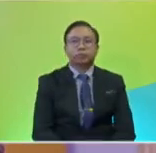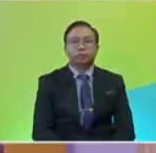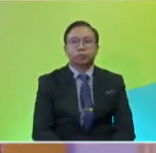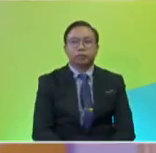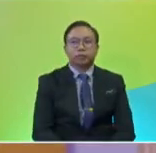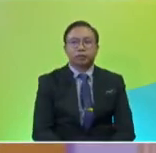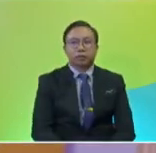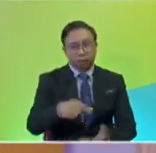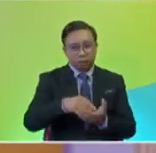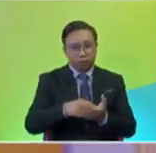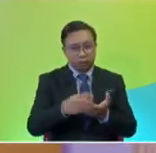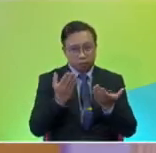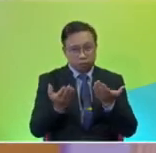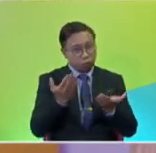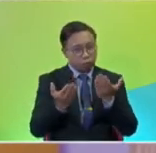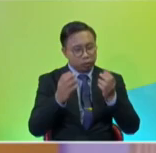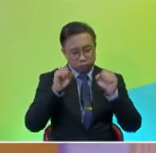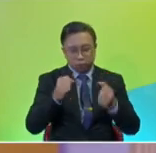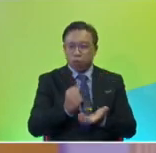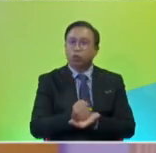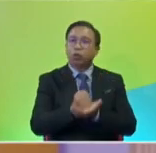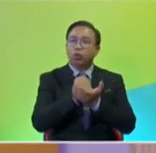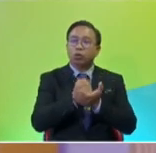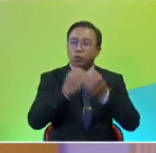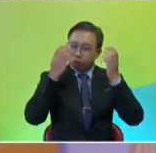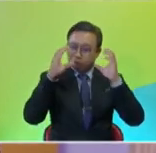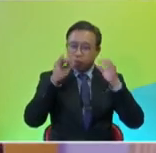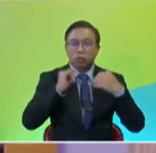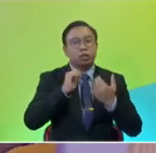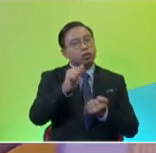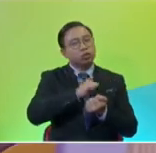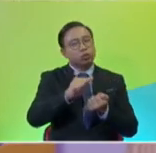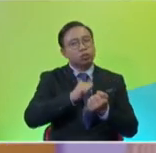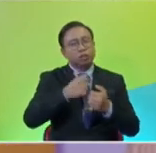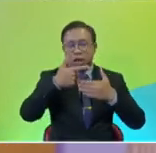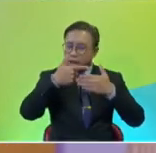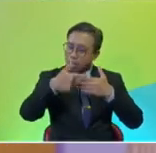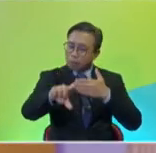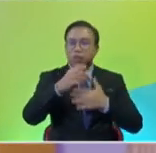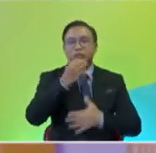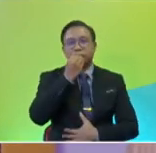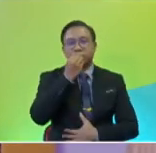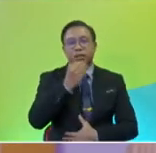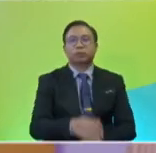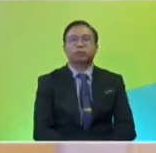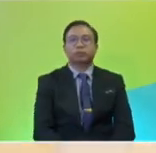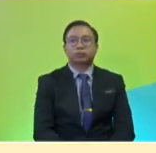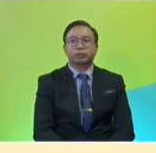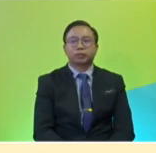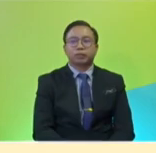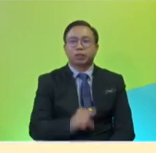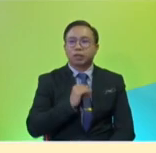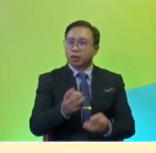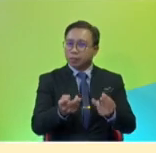Ini mungkin boleh tolong cikgu tadilah. Saya mencuci pinggang mangkuk selepas makan. Bagus, Kuan Shen. Saya